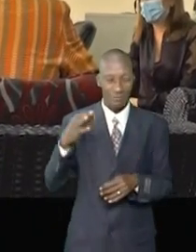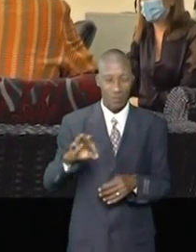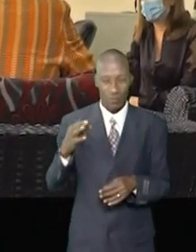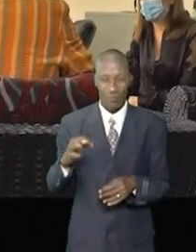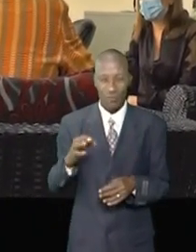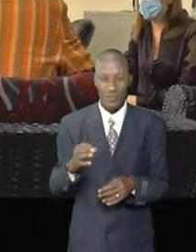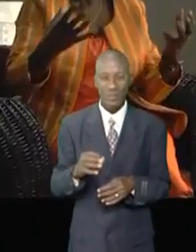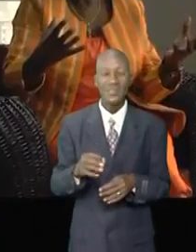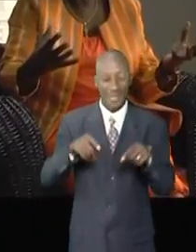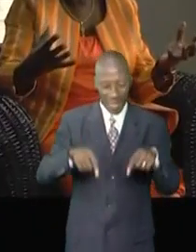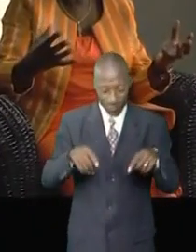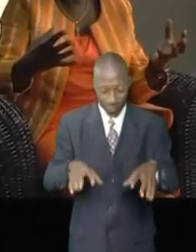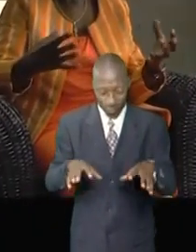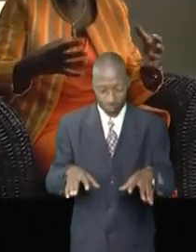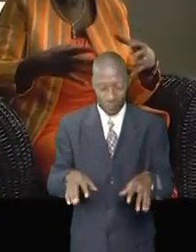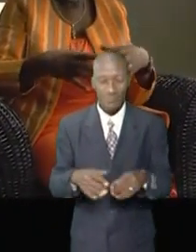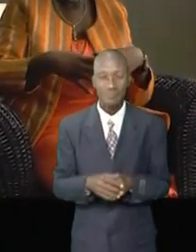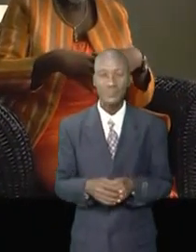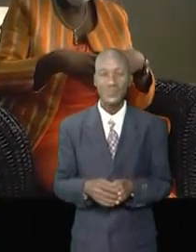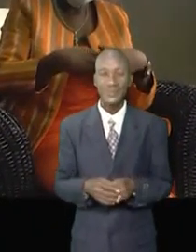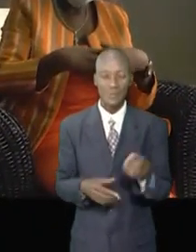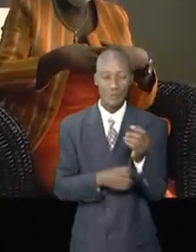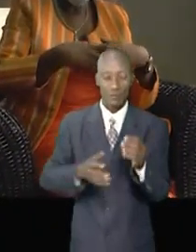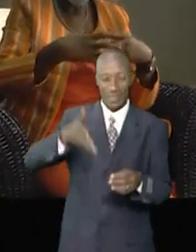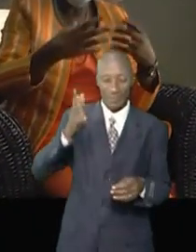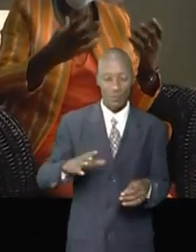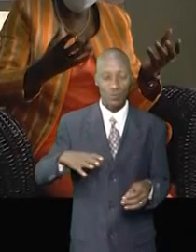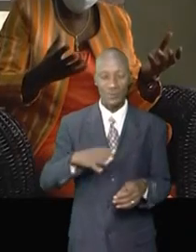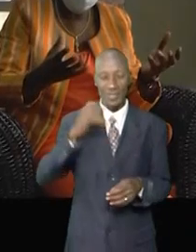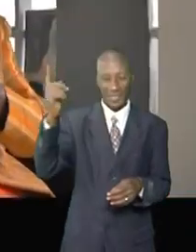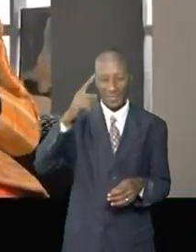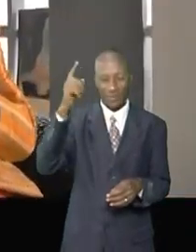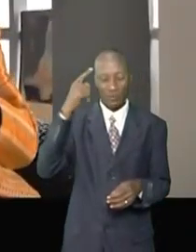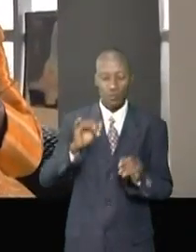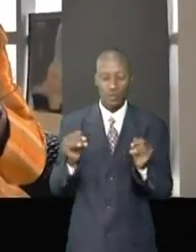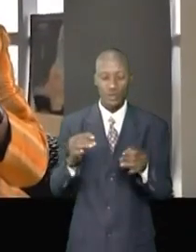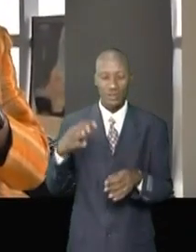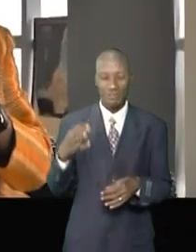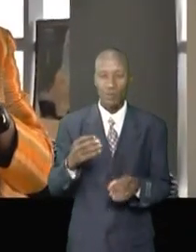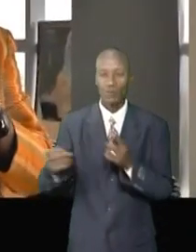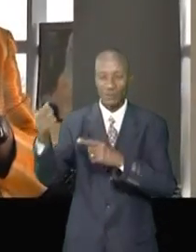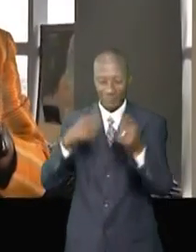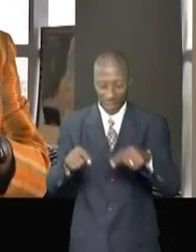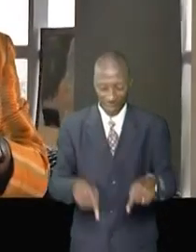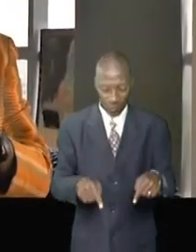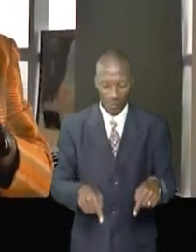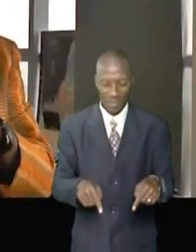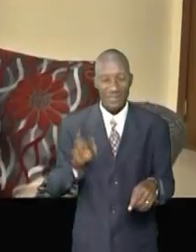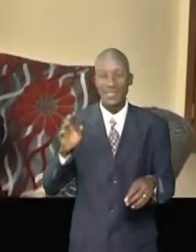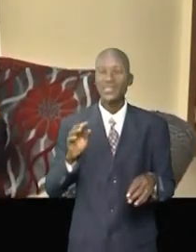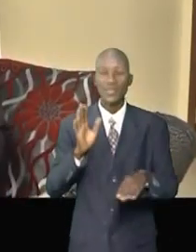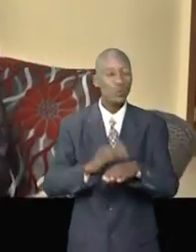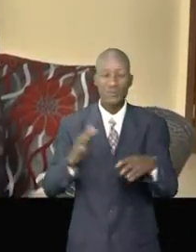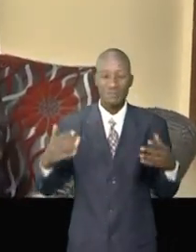République démocratique du Congo? Les experts du Comité international des Jeux de la Francophonie sont à Kinshasa pour quelques visites des